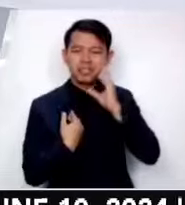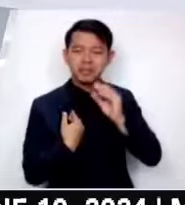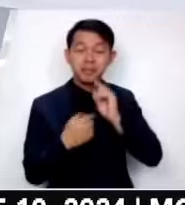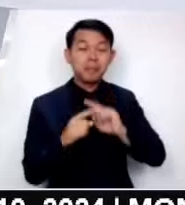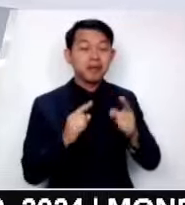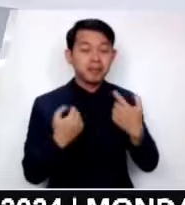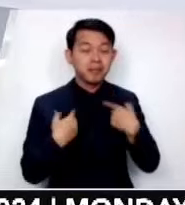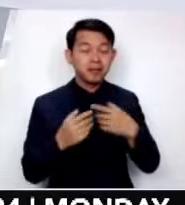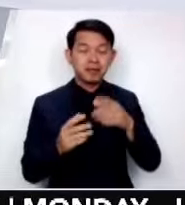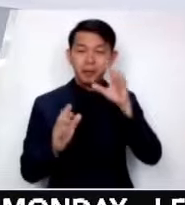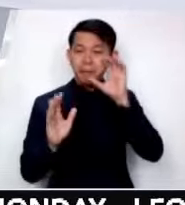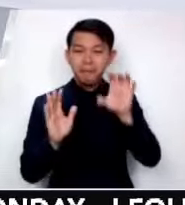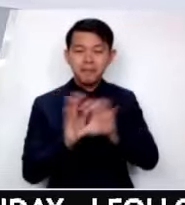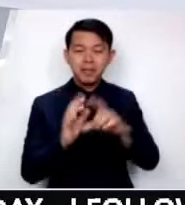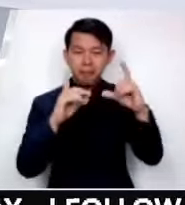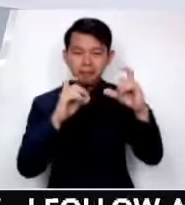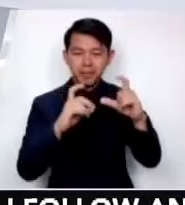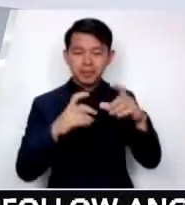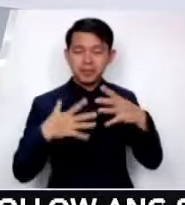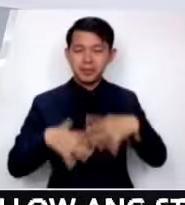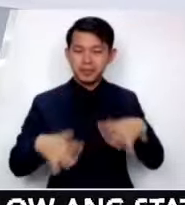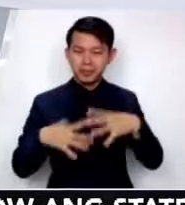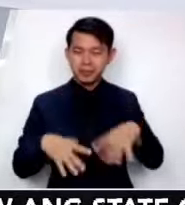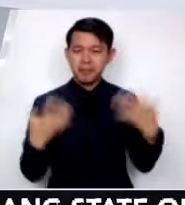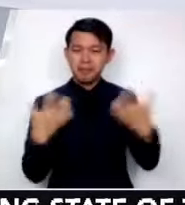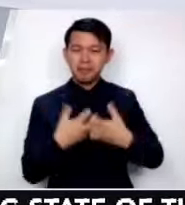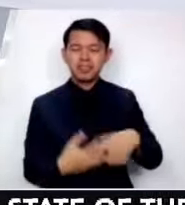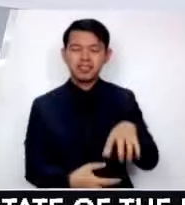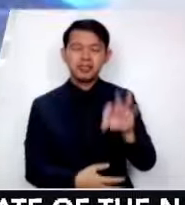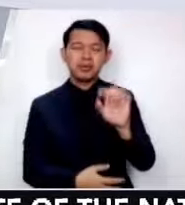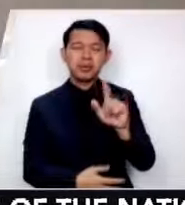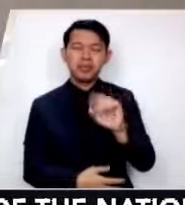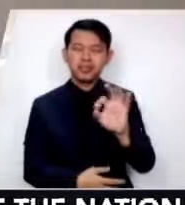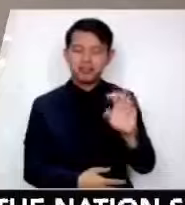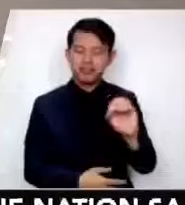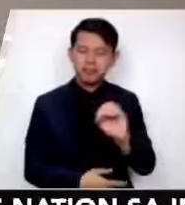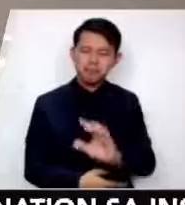major throwback feels na yan, pusuan sa report ni Ian Cruz.